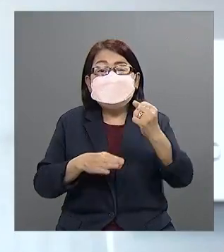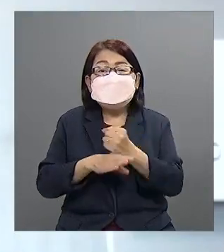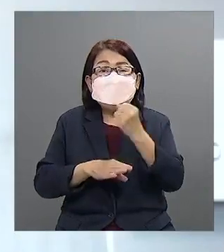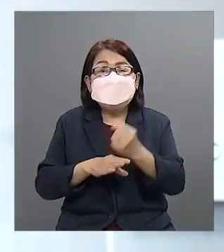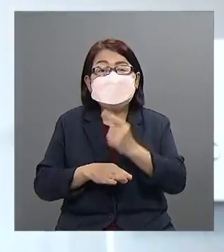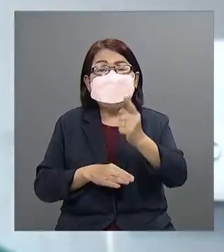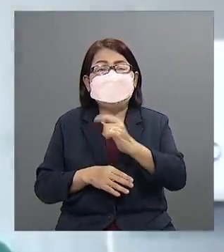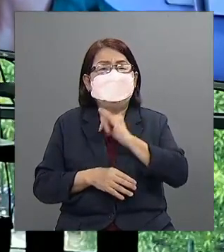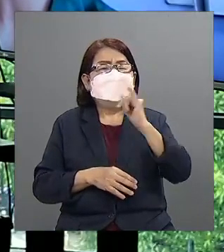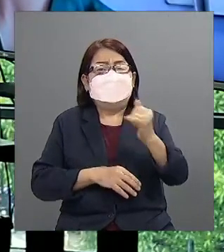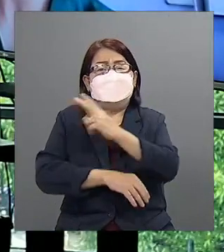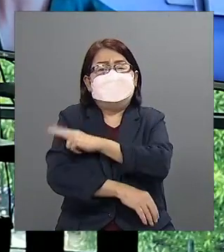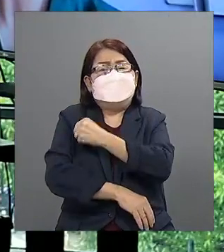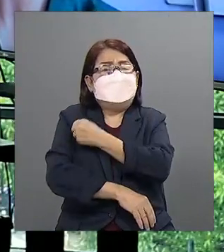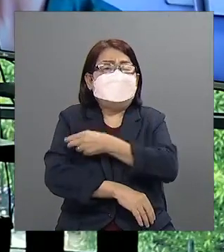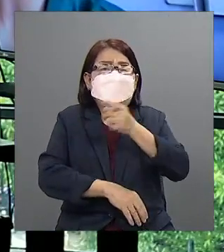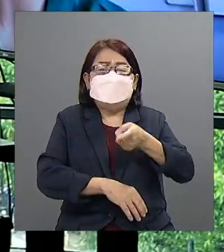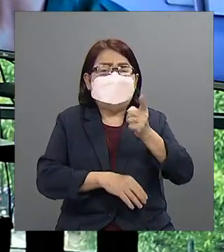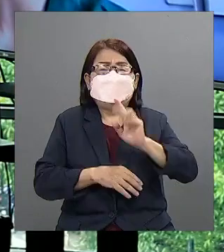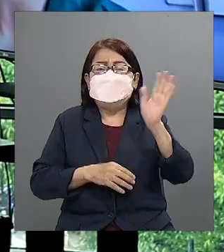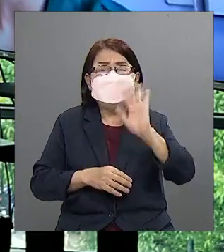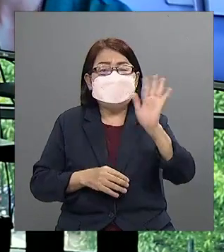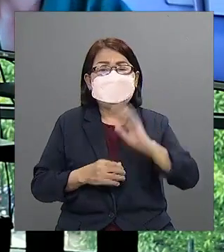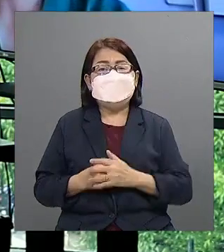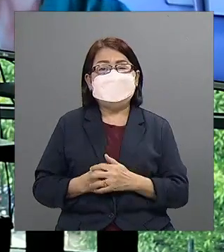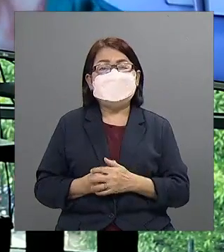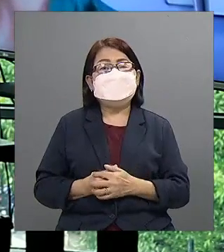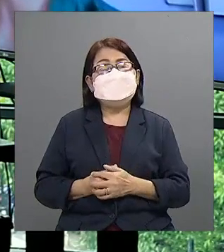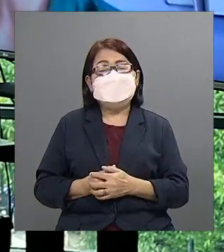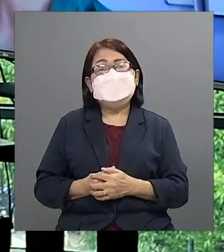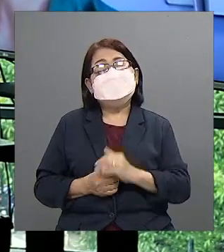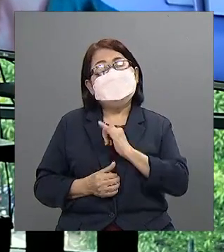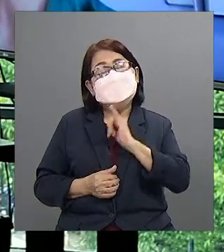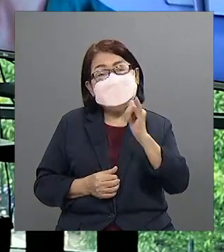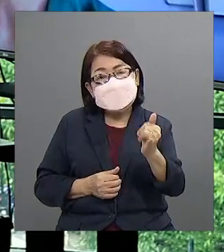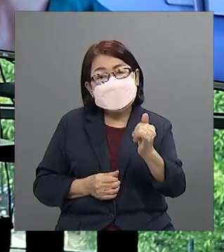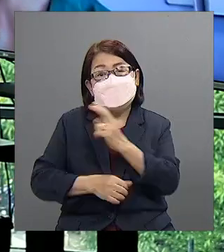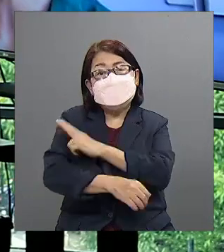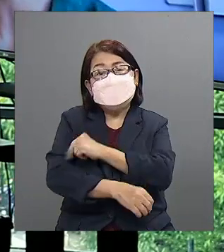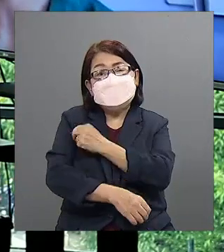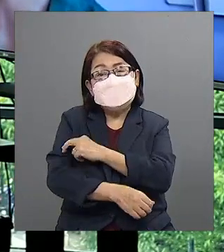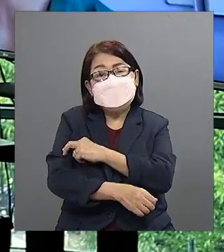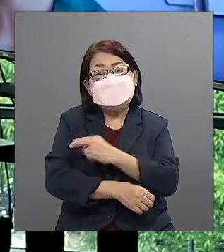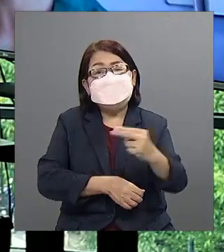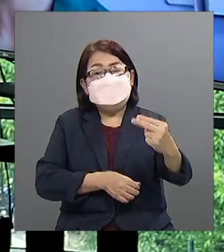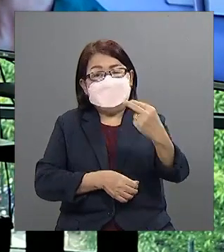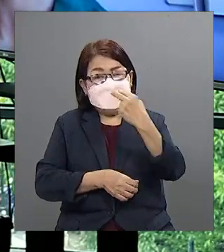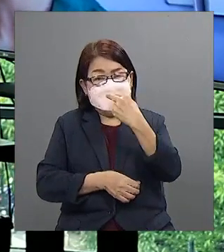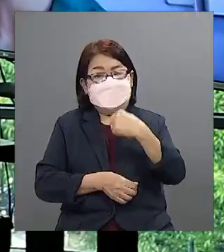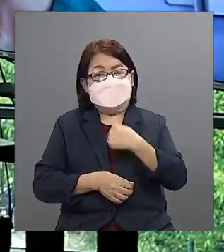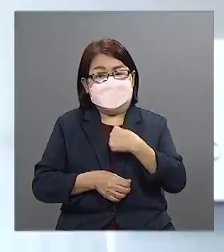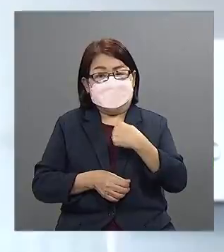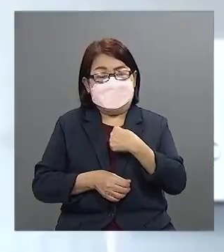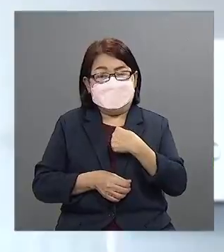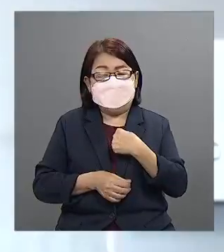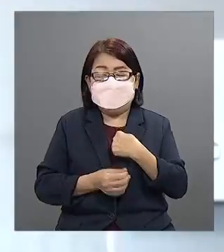าลเสมอไปอาจจะมาพบแพทย์ช่วยประเมินเรื่องความเหมาะสมของการฟื้นฟู